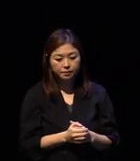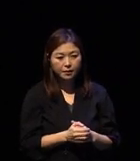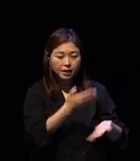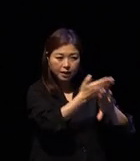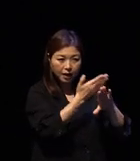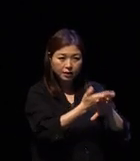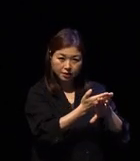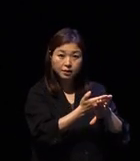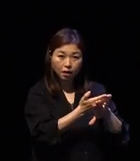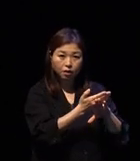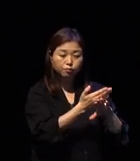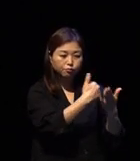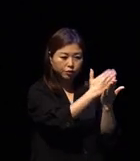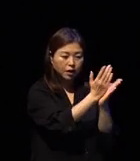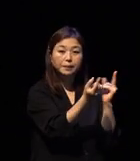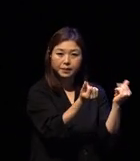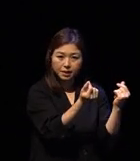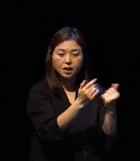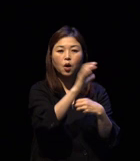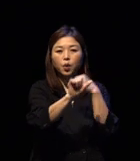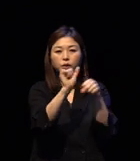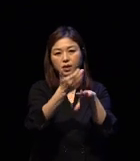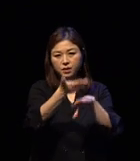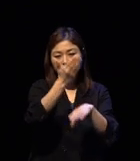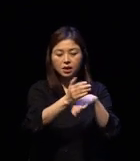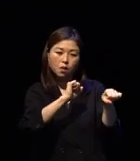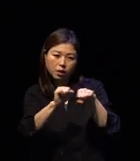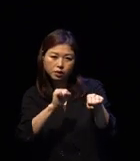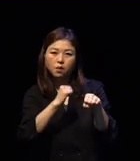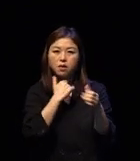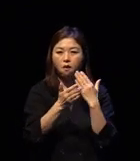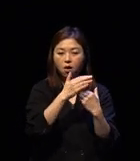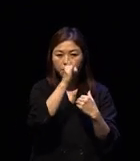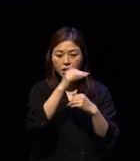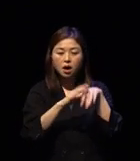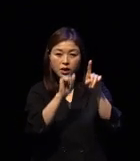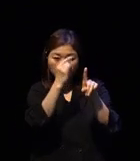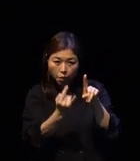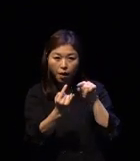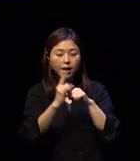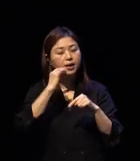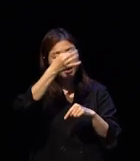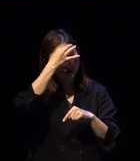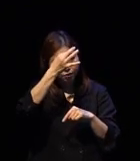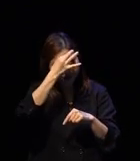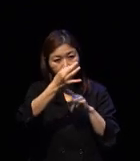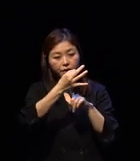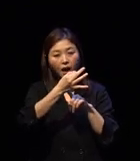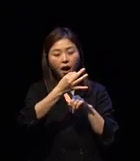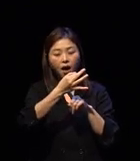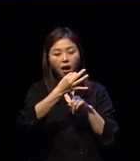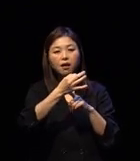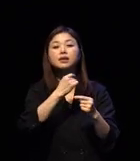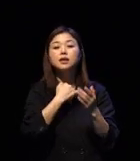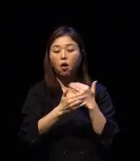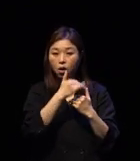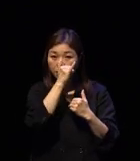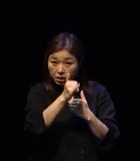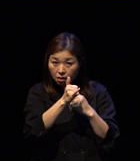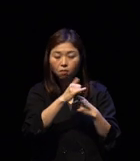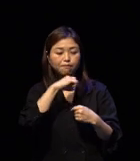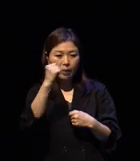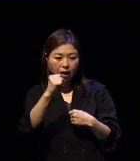동일하게 5년 이상의 활동 경력과 1회 이상의 공공지원의 실적이 있어야 합니다 그래서 선정이 되면